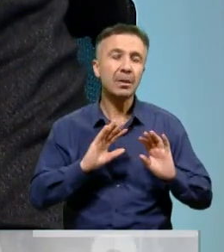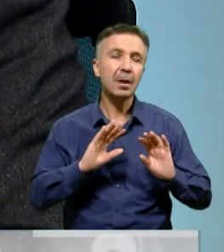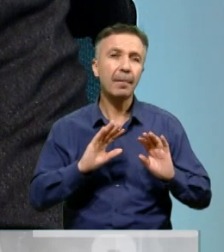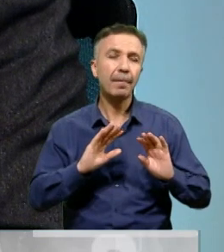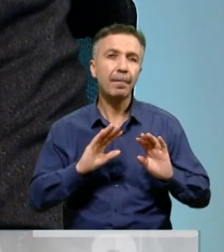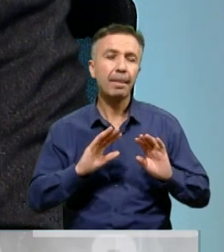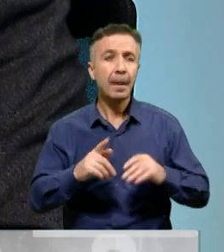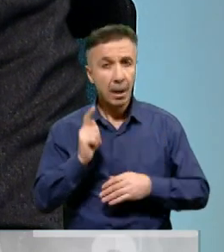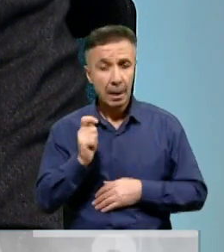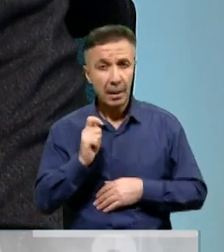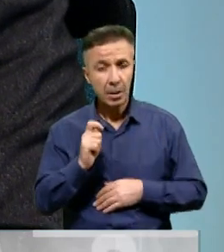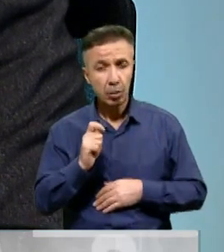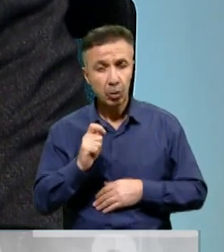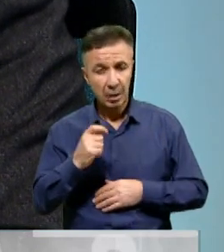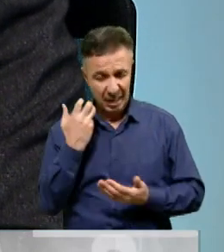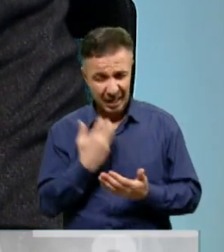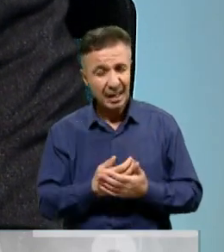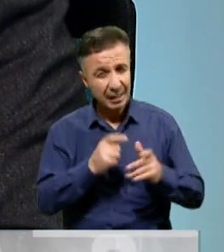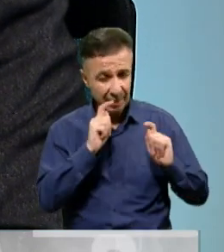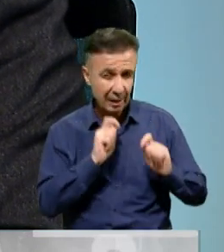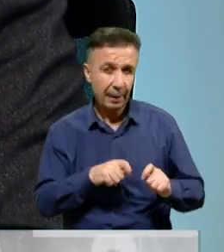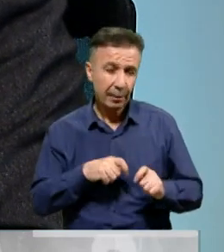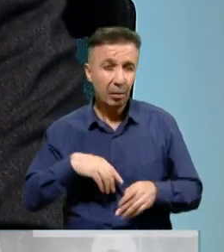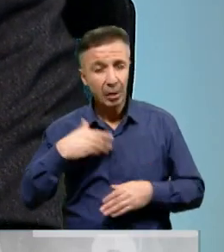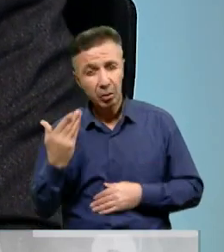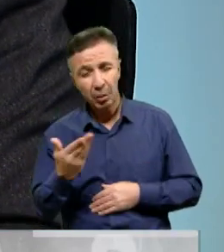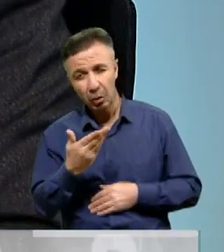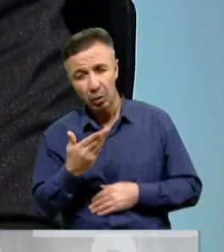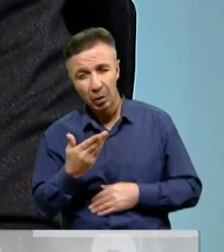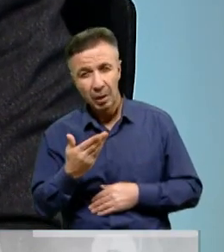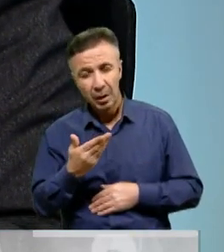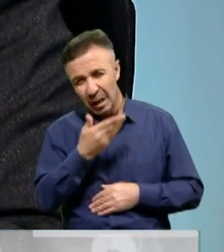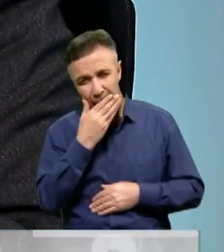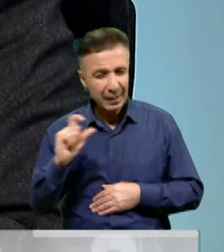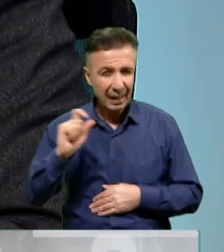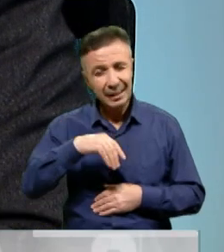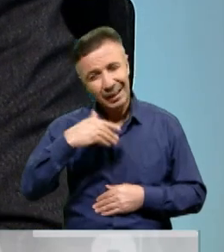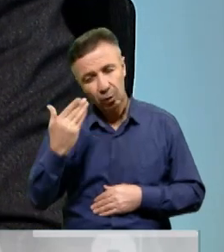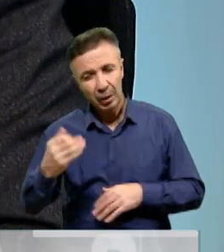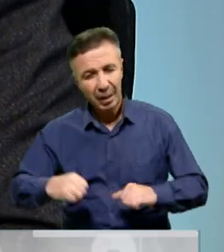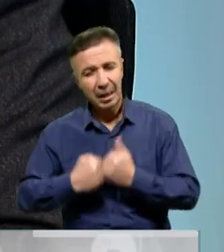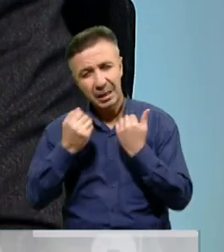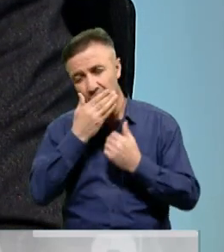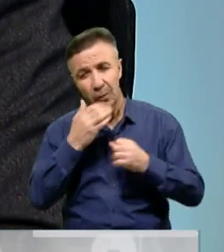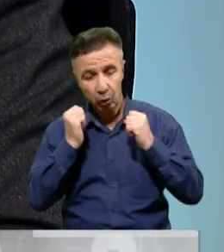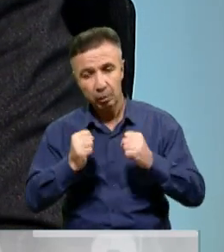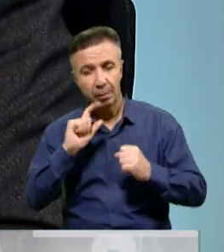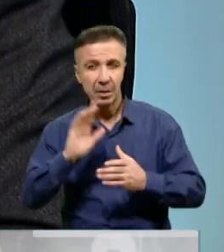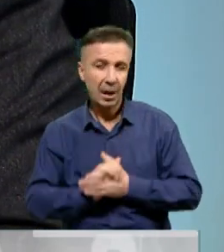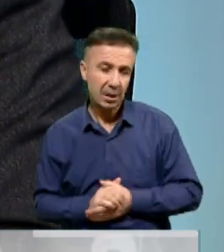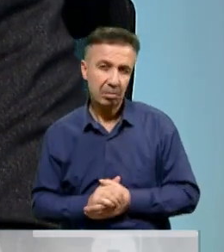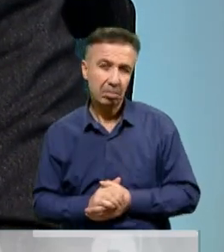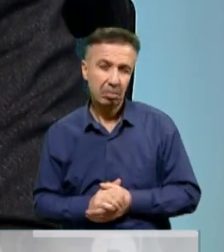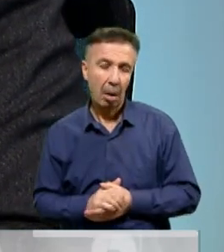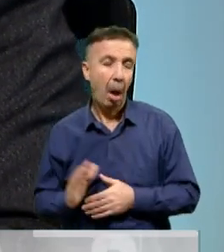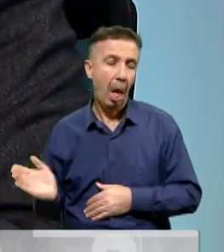bunu not alıp, kaydını yapıp ve ondan sonra bunu kaza etmeliyiz. Yani bu konuda kesinlikle bir